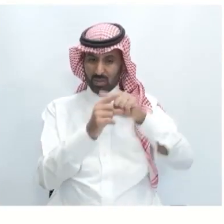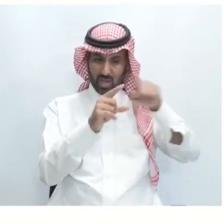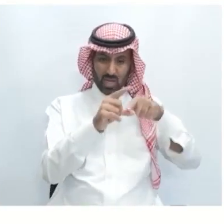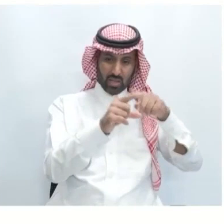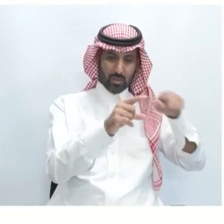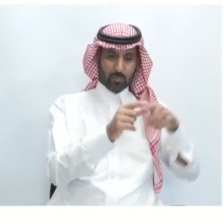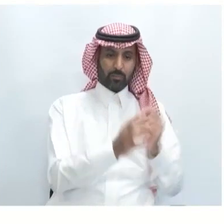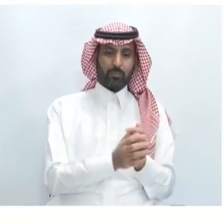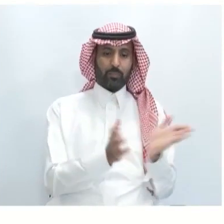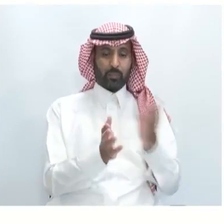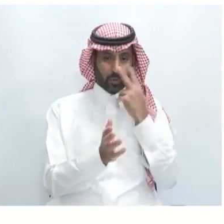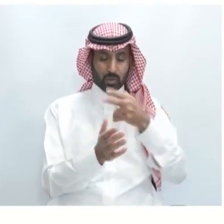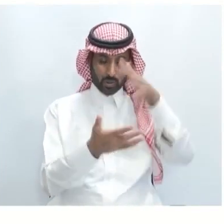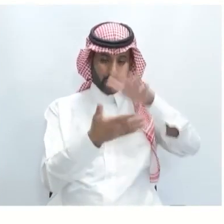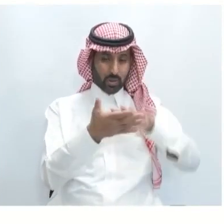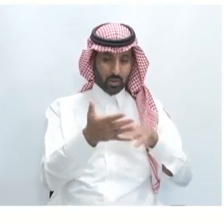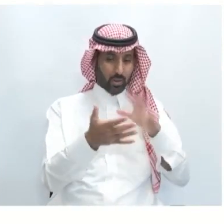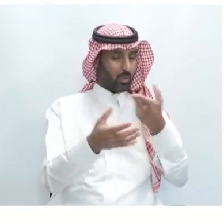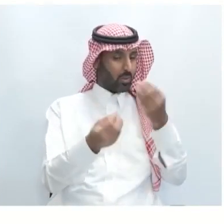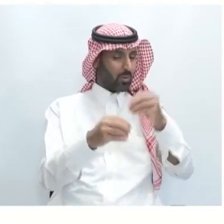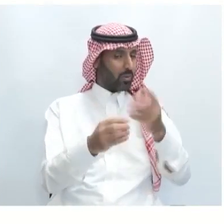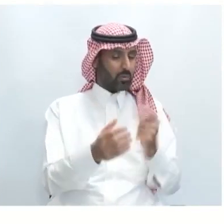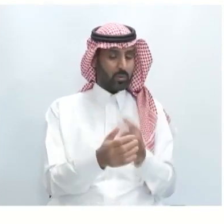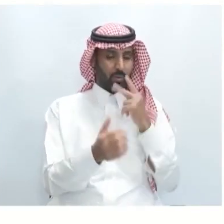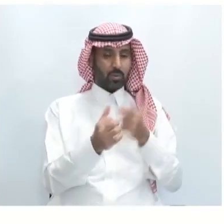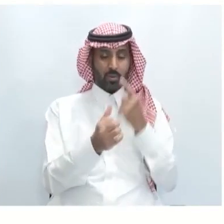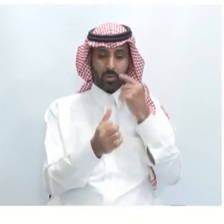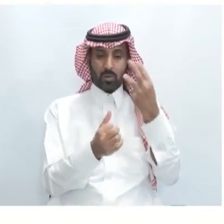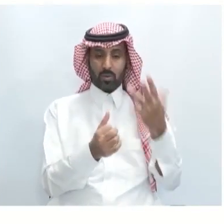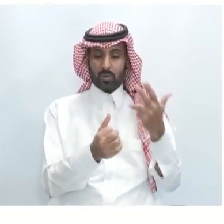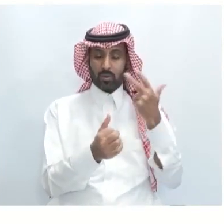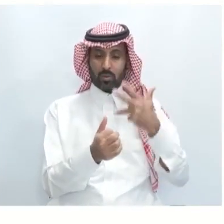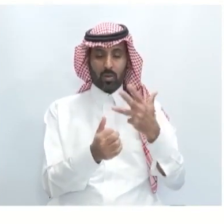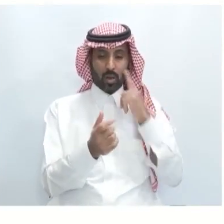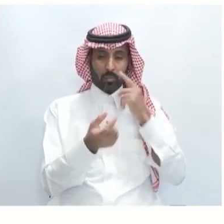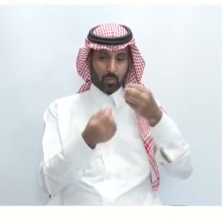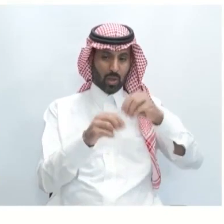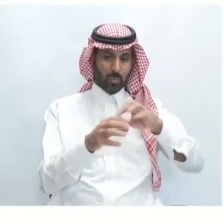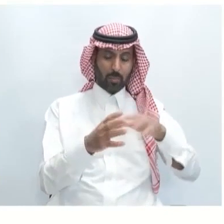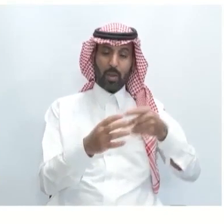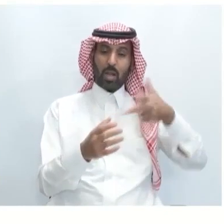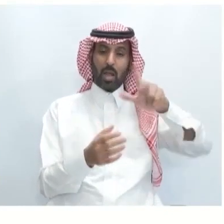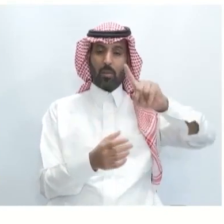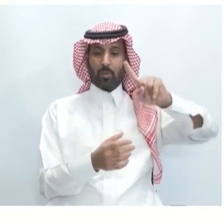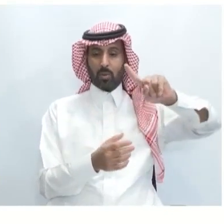حلقتين تفحص الجدول التالي ماذا يوجد لدي يوجد لدي ثمان مركبات من البروتينات